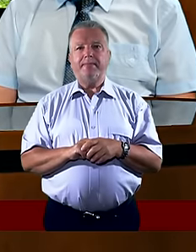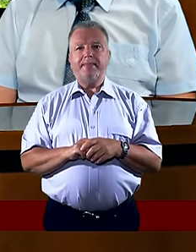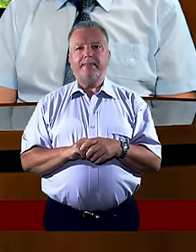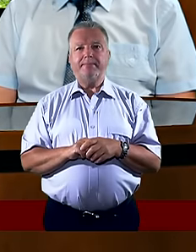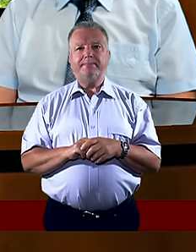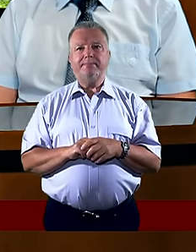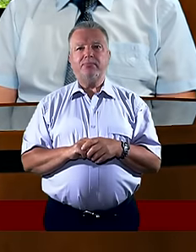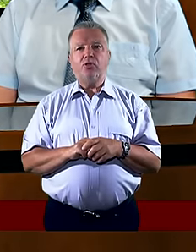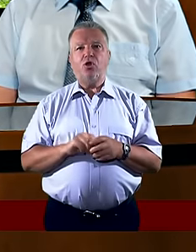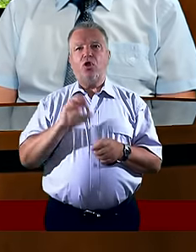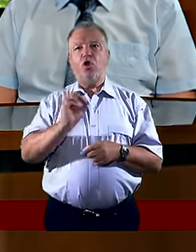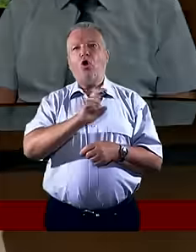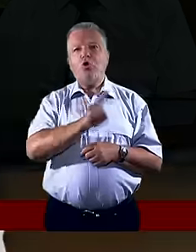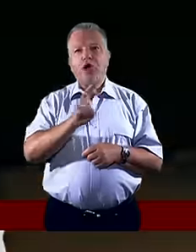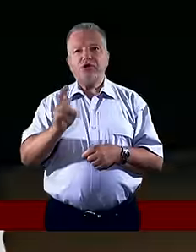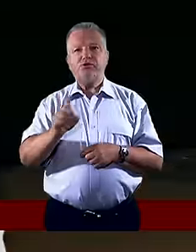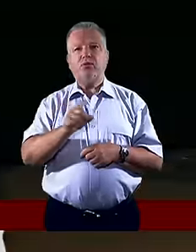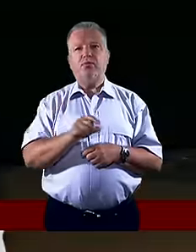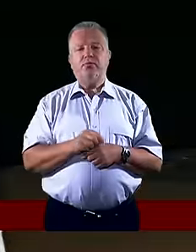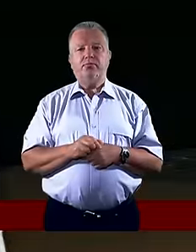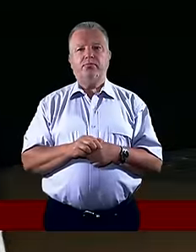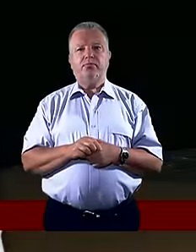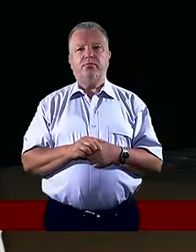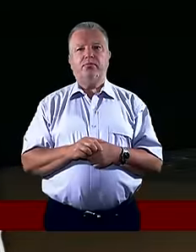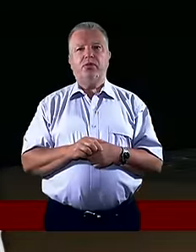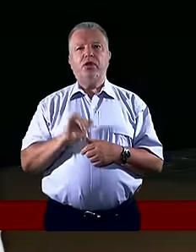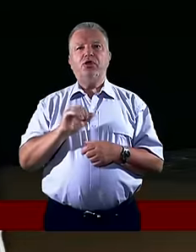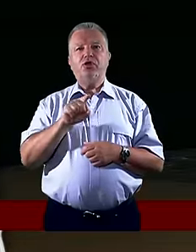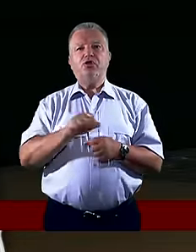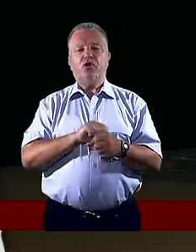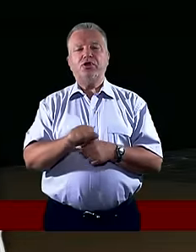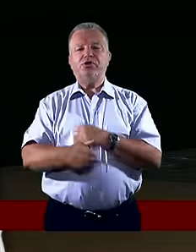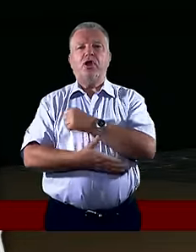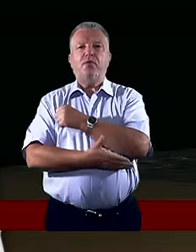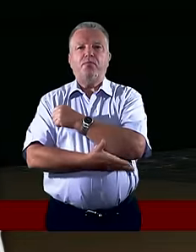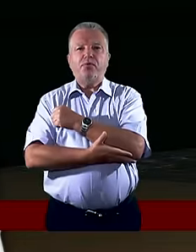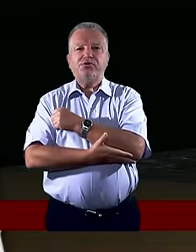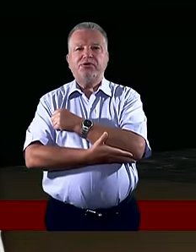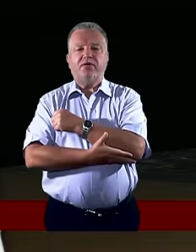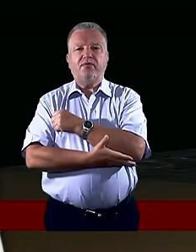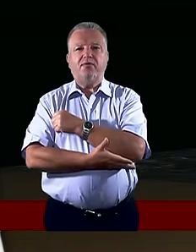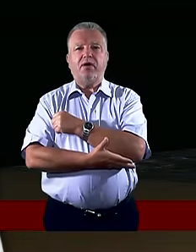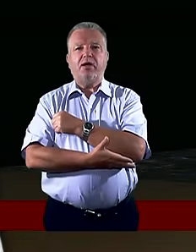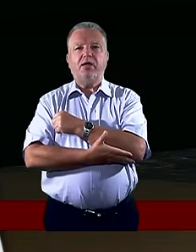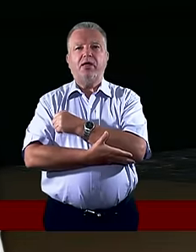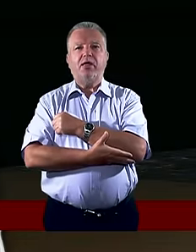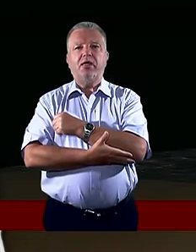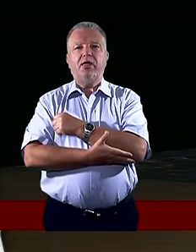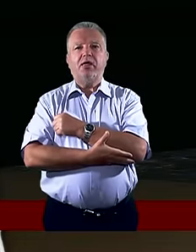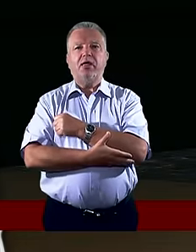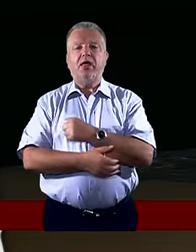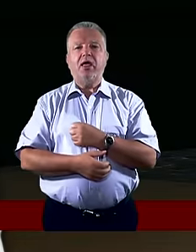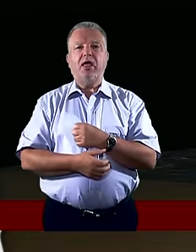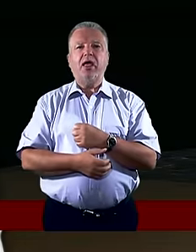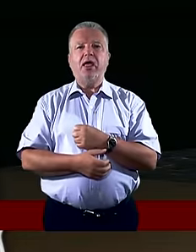O każdą jedną. I to jest chyba taka podstawowa cecha